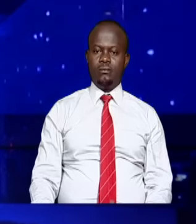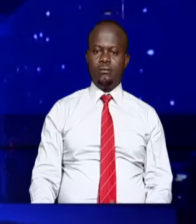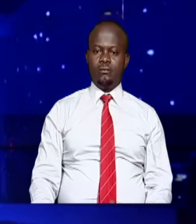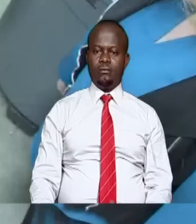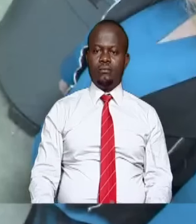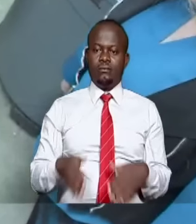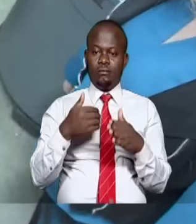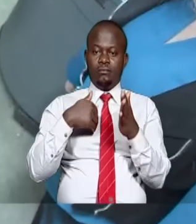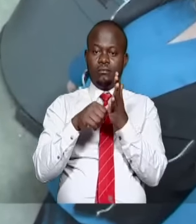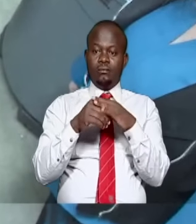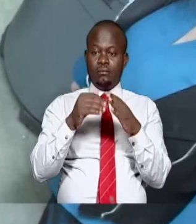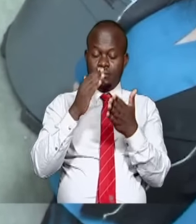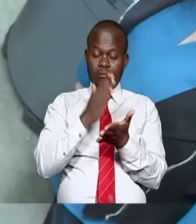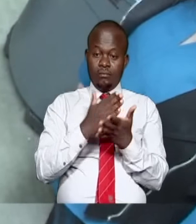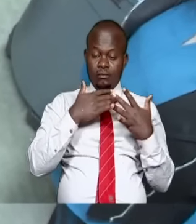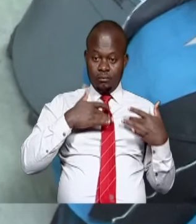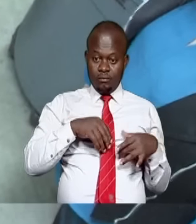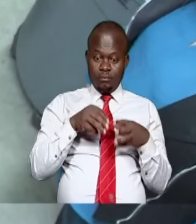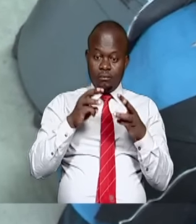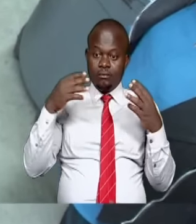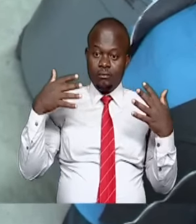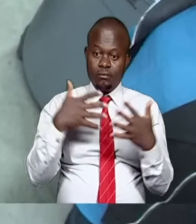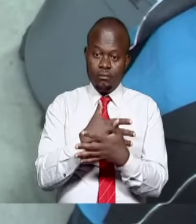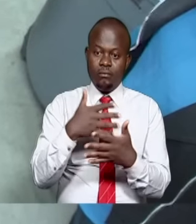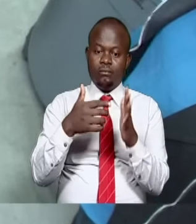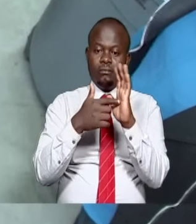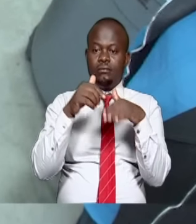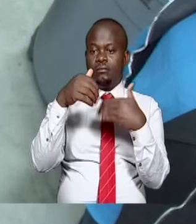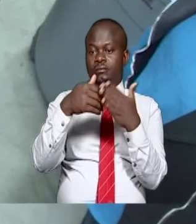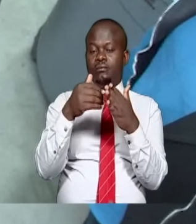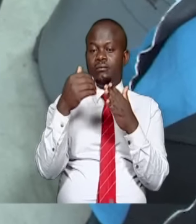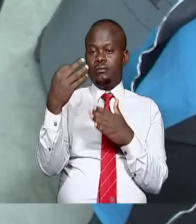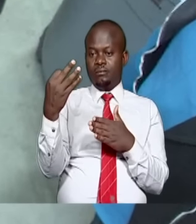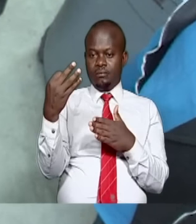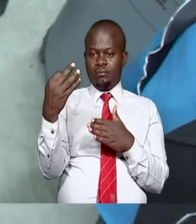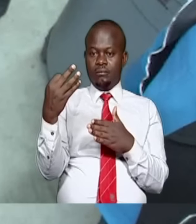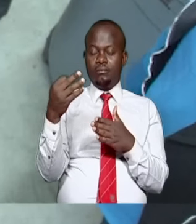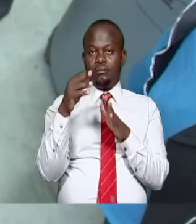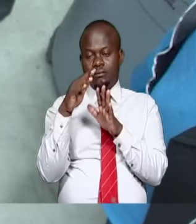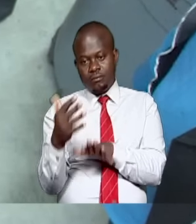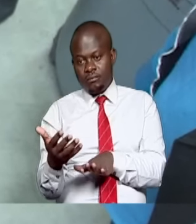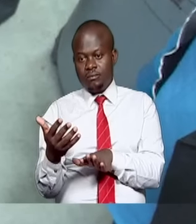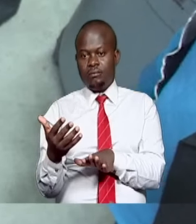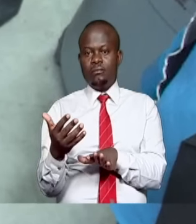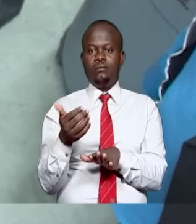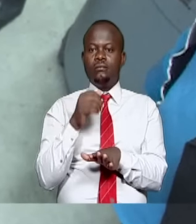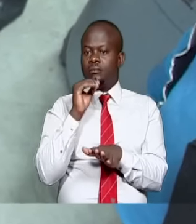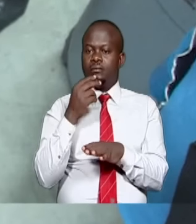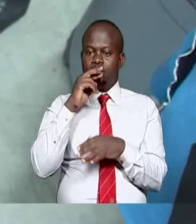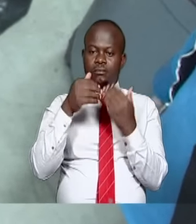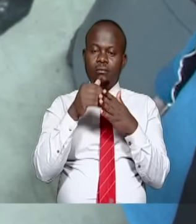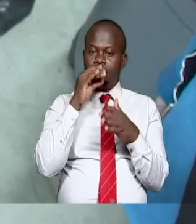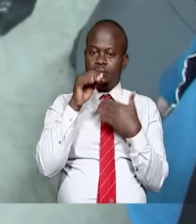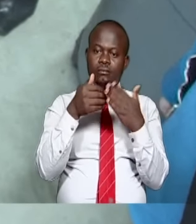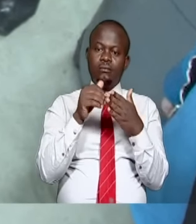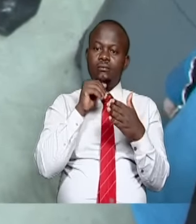Umuntu ugize ikibazo cy'ihagarara ry'umutima mu buryo butunguranye agaragaza ibimenyetso bitatu: kwikubita hasi, kudasubiza abamuvugisha